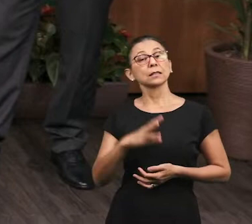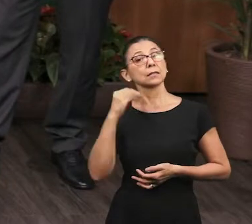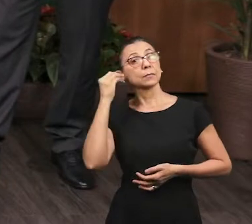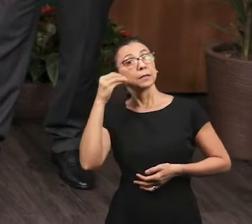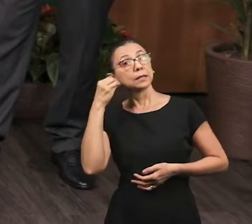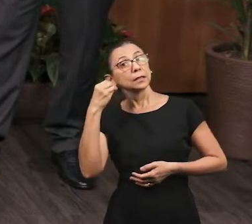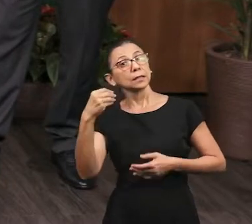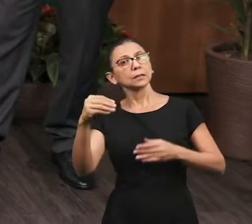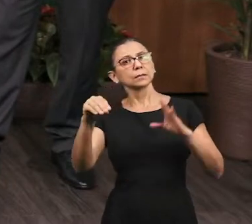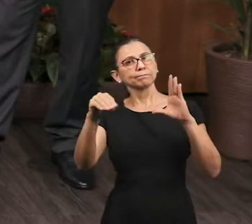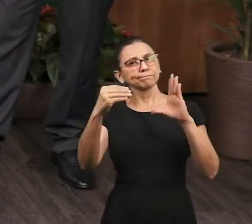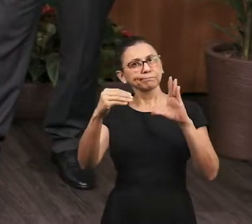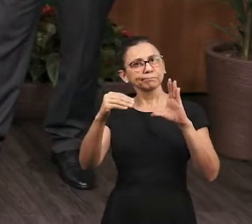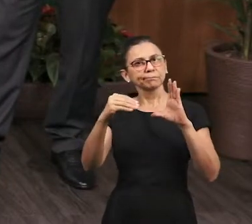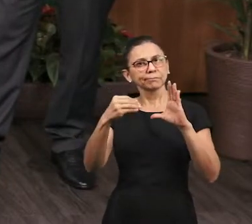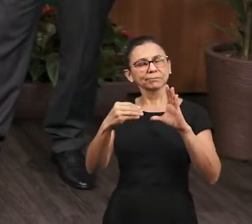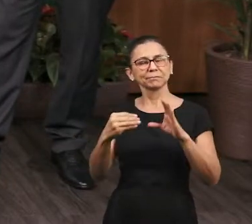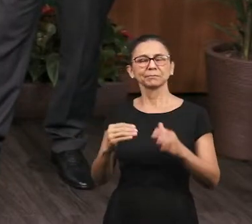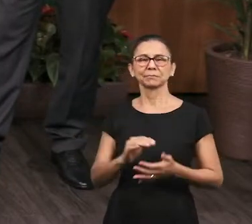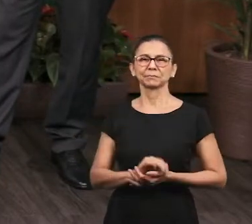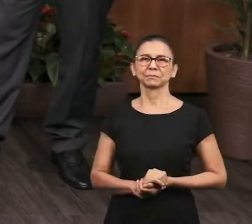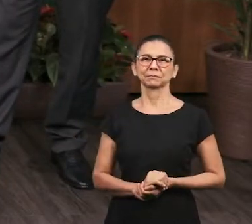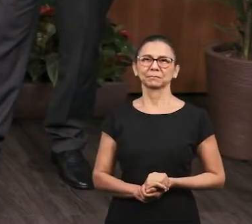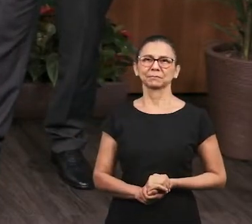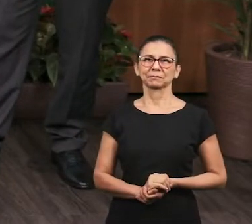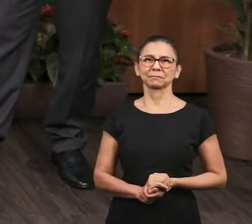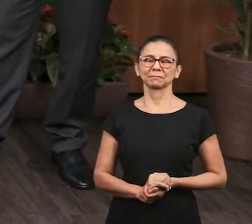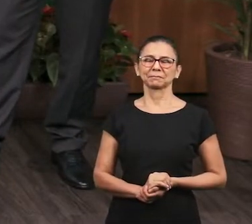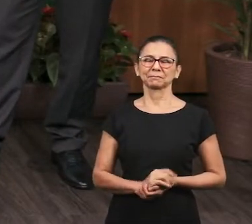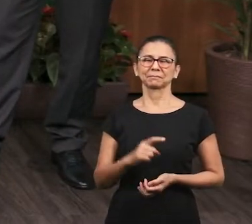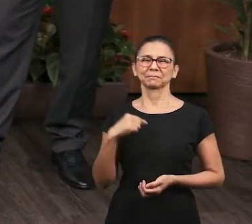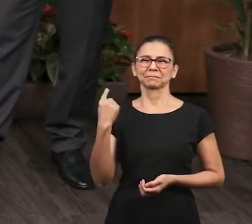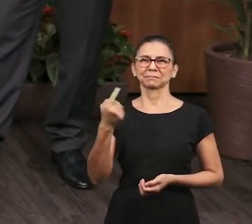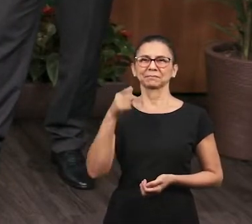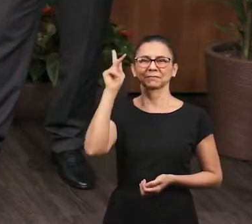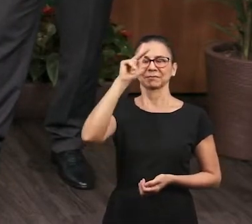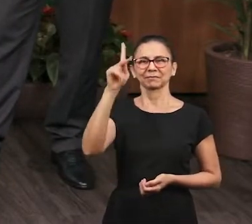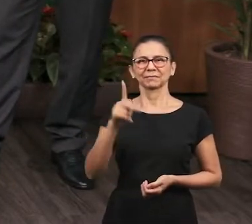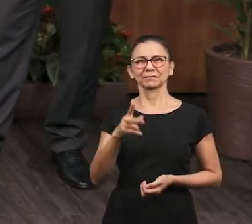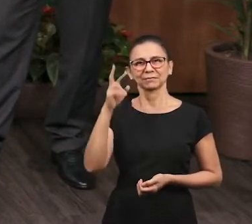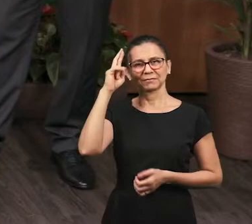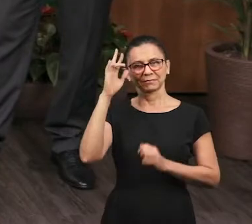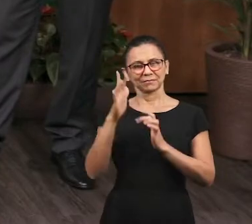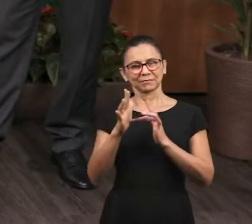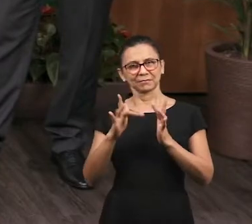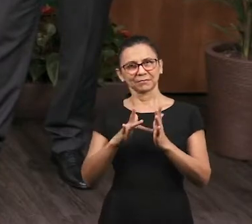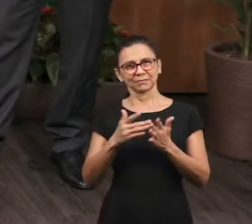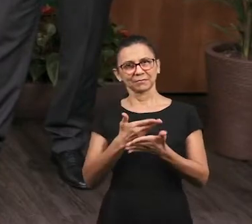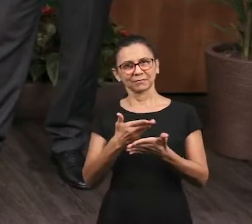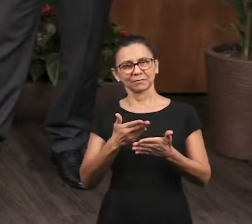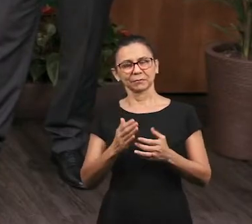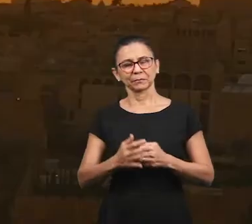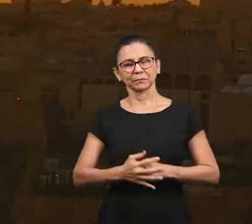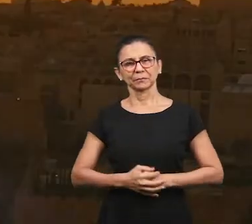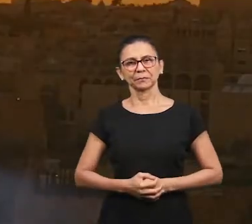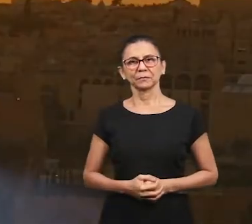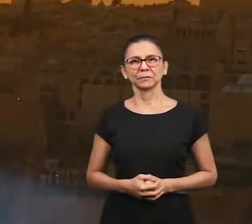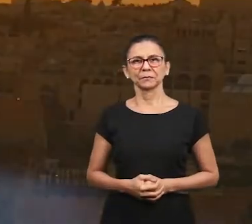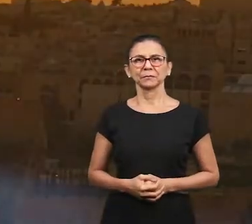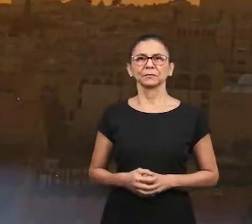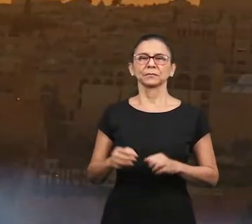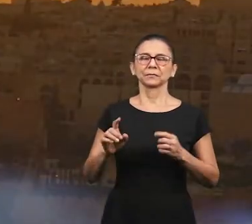ваши свидетельства. Мир Божий всем вам. Мир Божий.